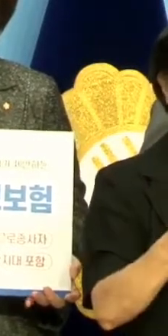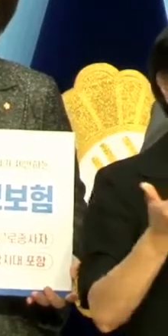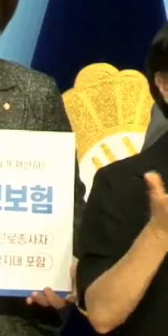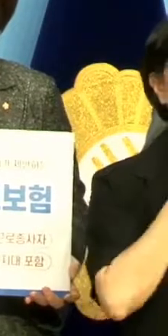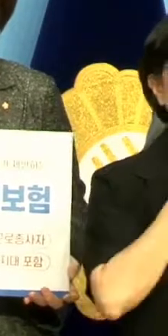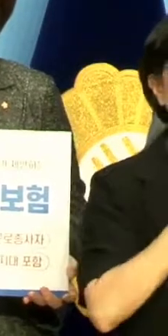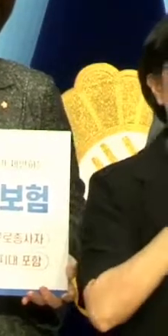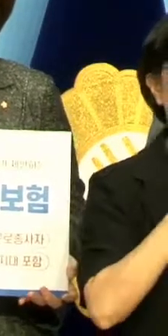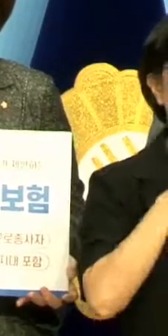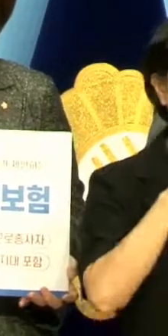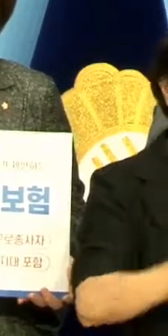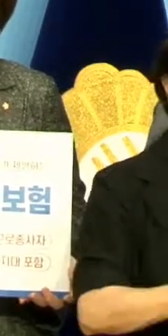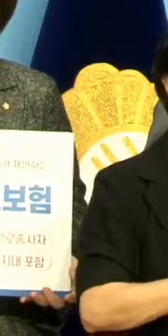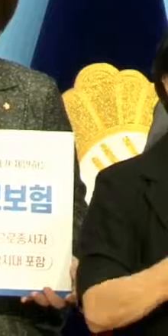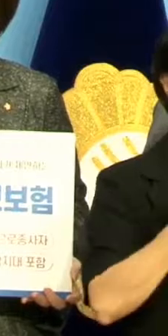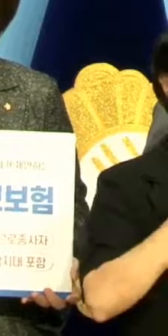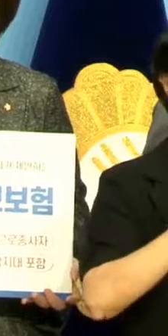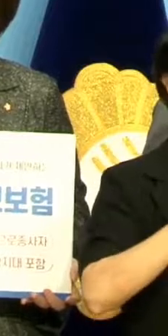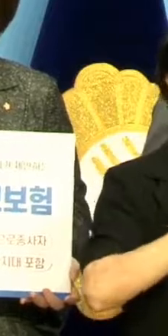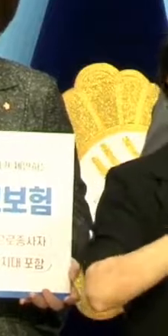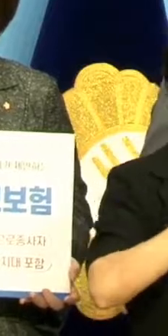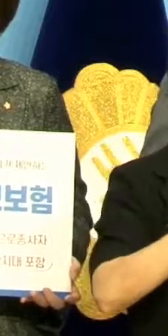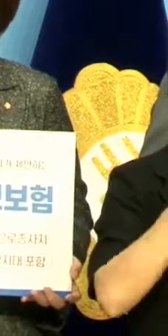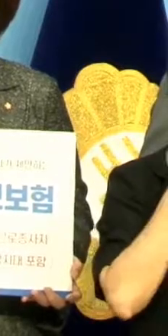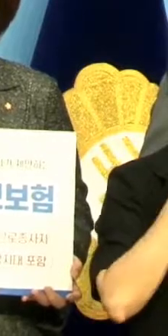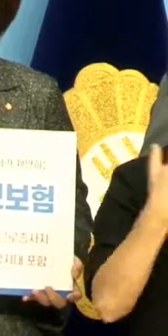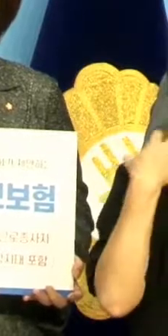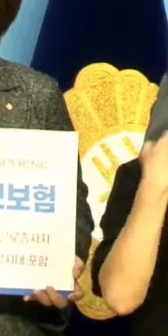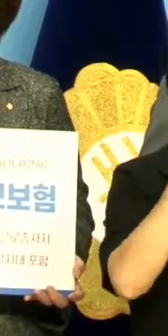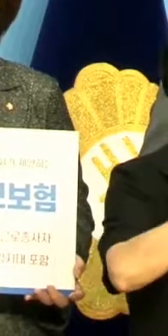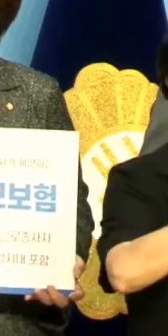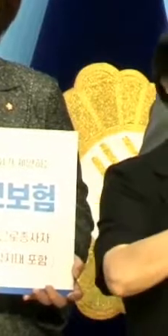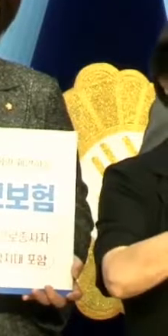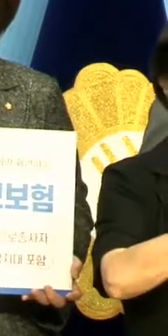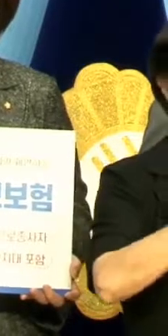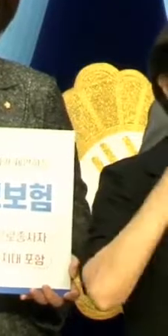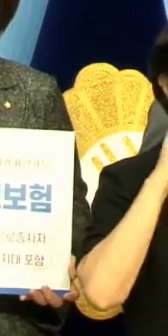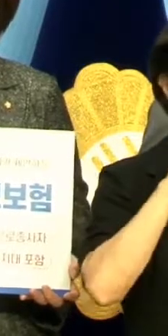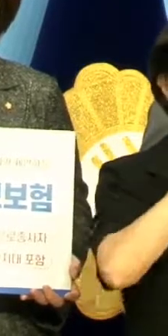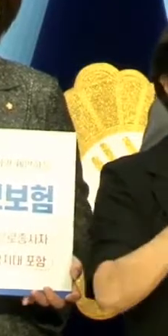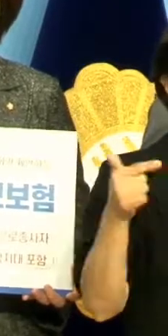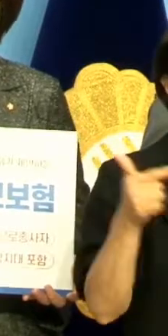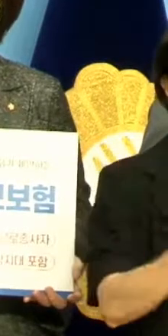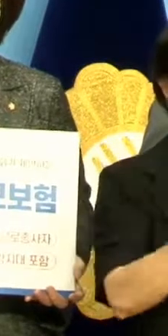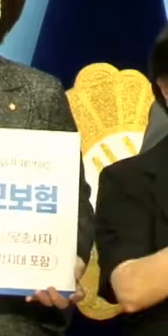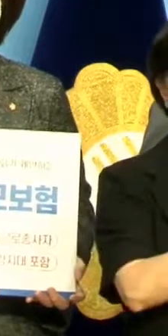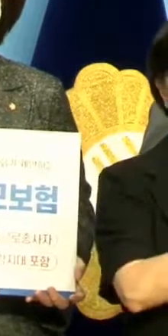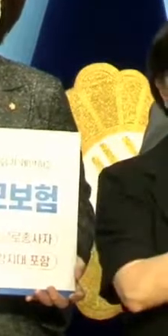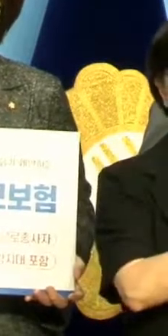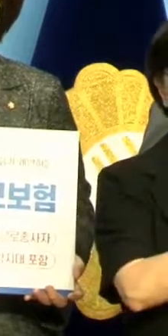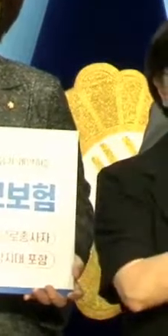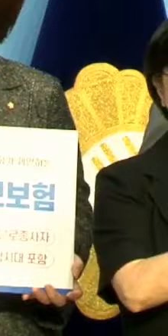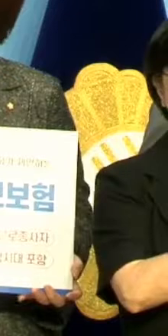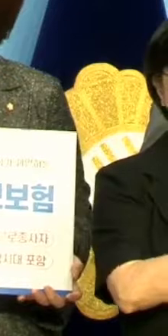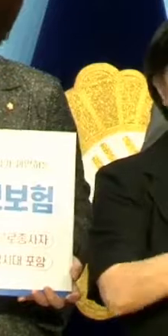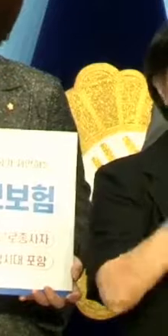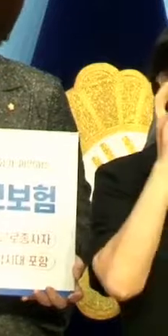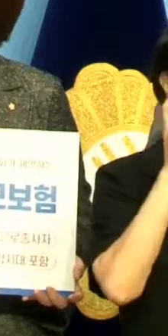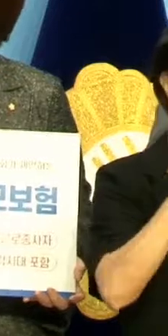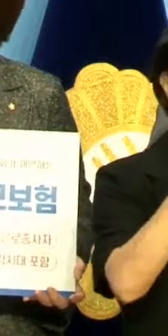경우 이루어질 수 있도록 의무화하고 이와 함께 육아기 근로시간 단축 활성화를 지원하는 기업의 적극적인